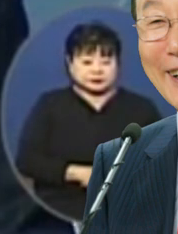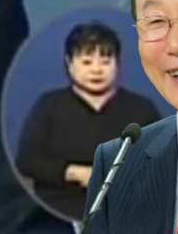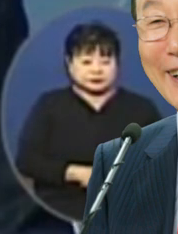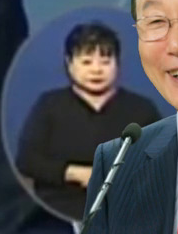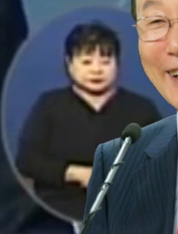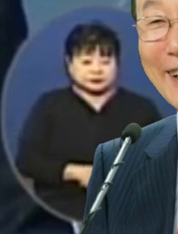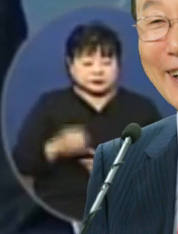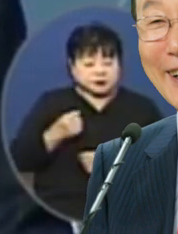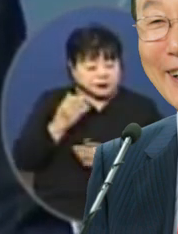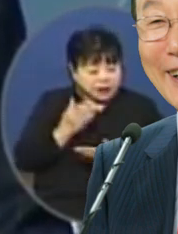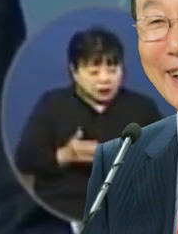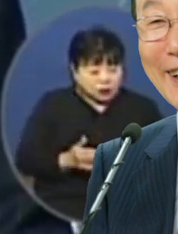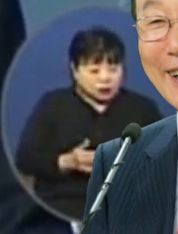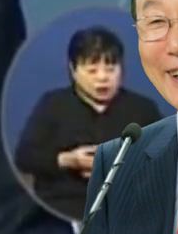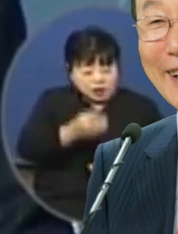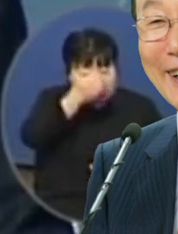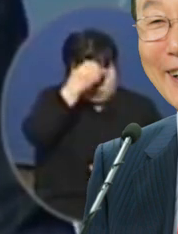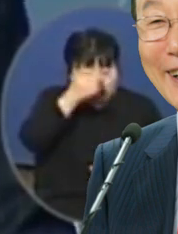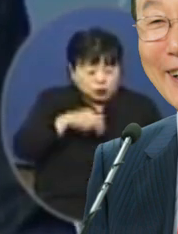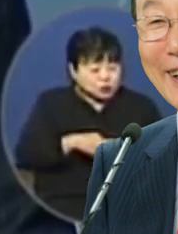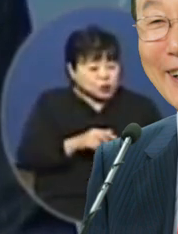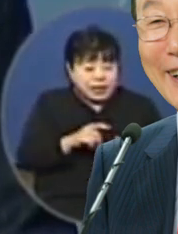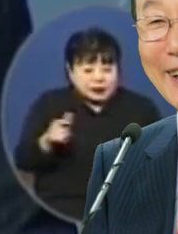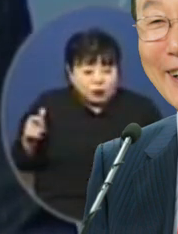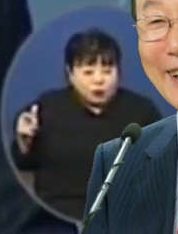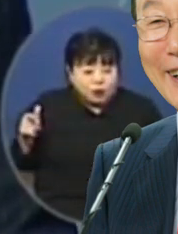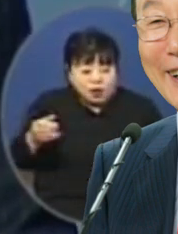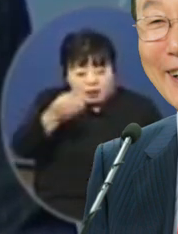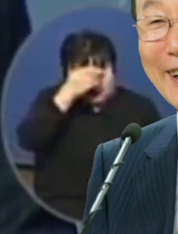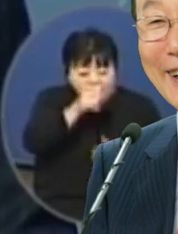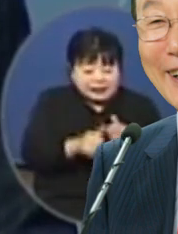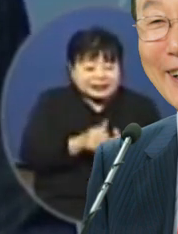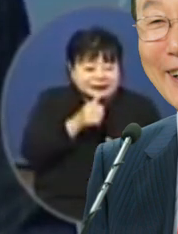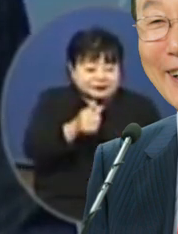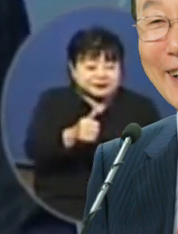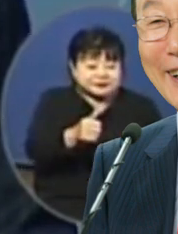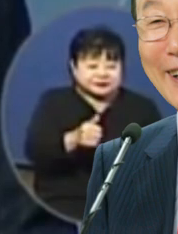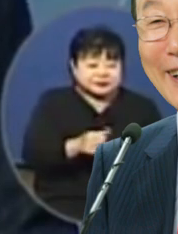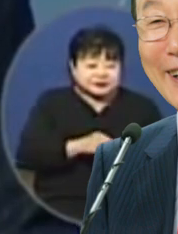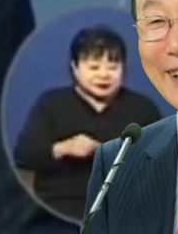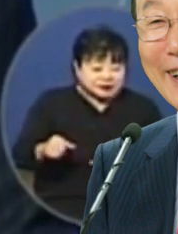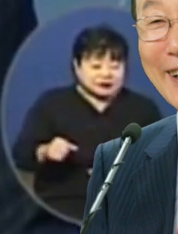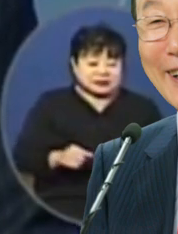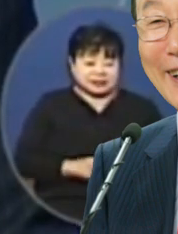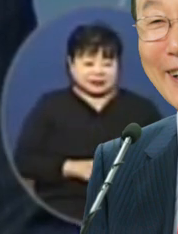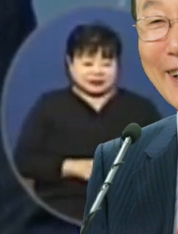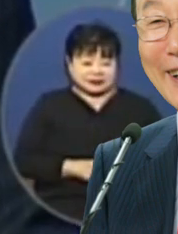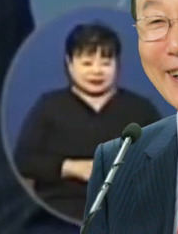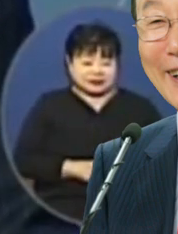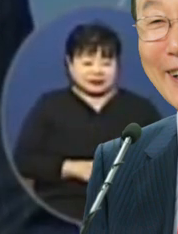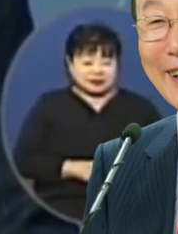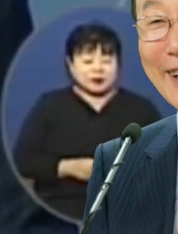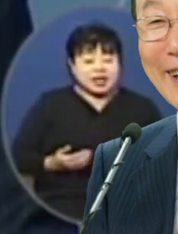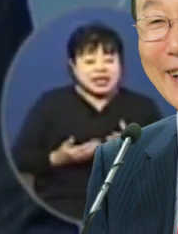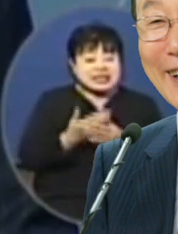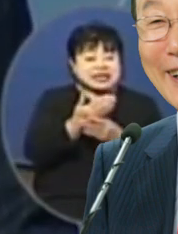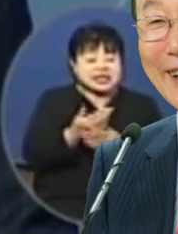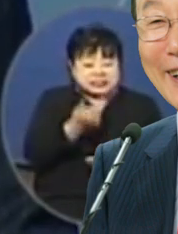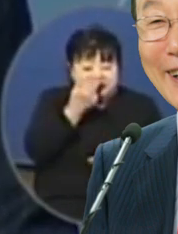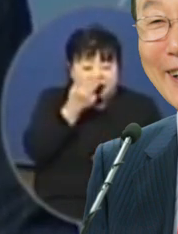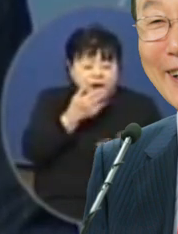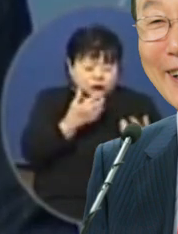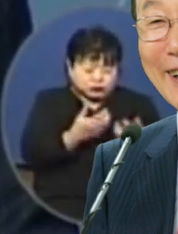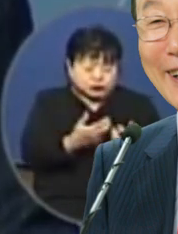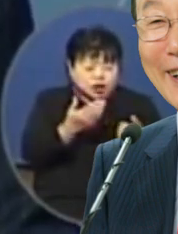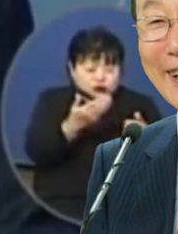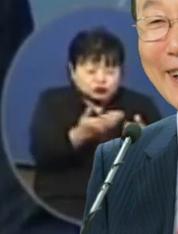떼매고 다니지 마십시오. 기독교는 종교가 아닙니다. 기독교는 하나님이 역사가 여러분에게 일어나서 여러분에게 생명을 얻되